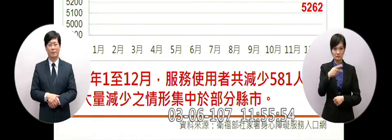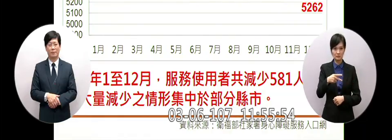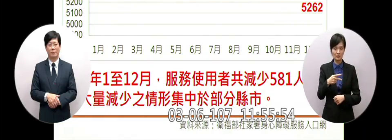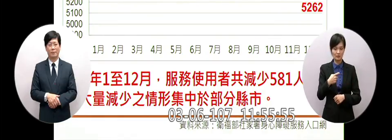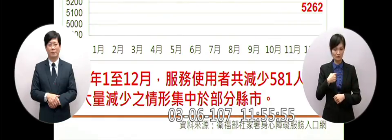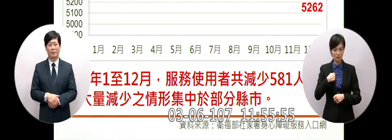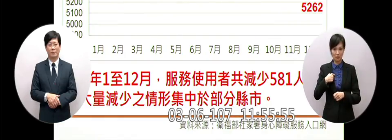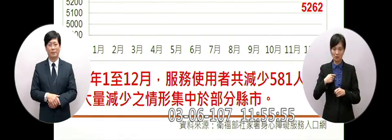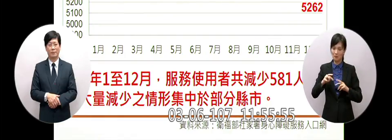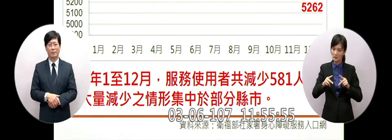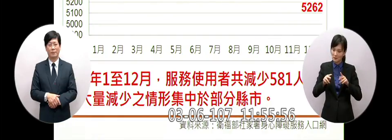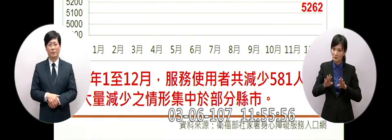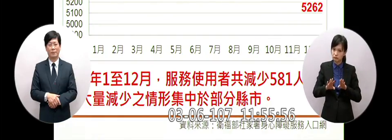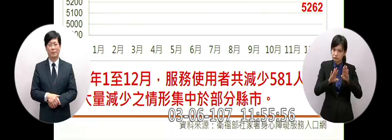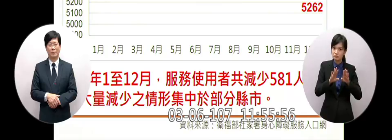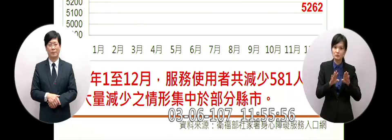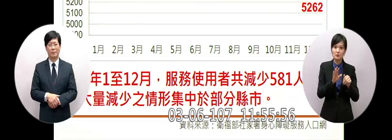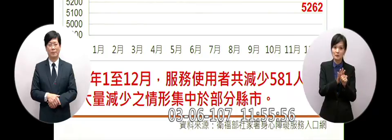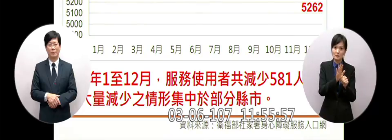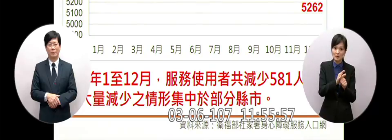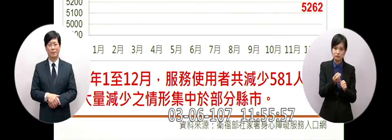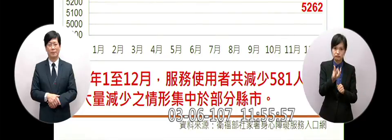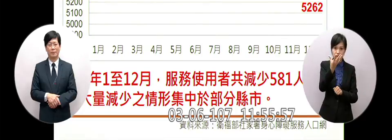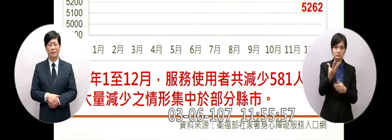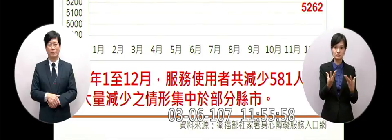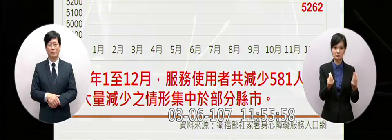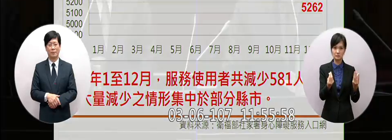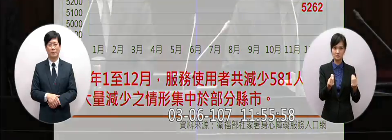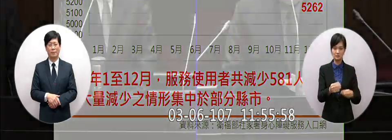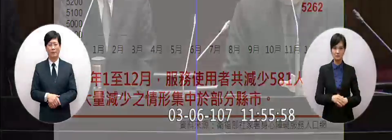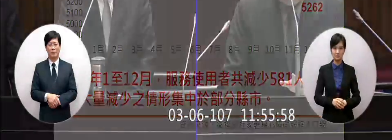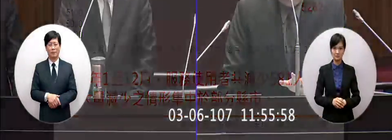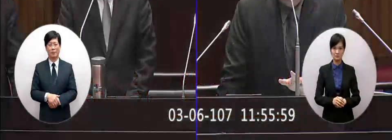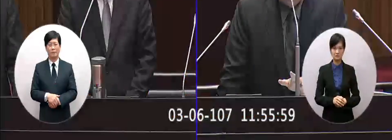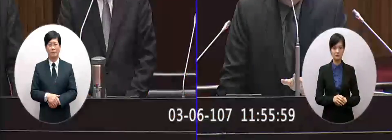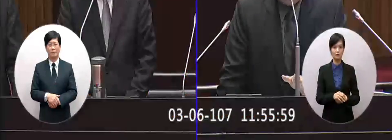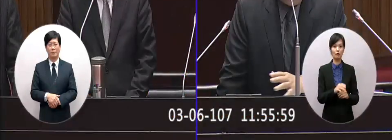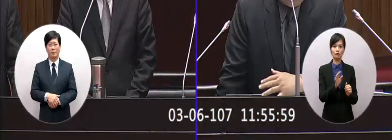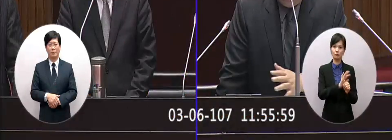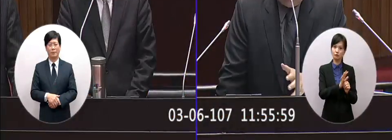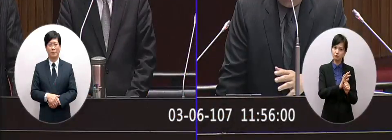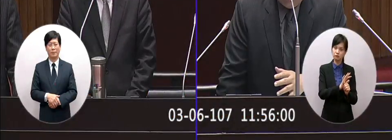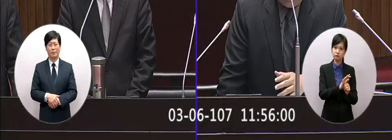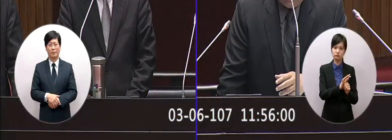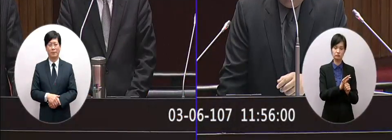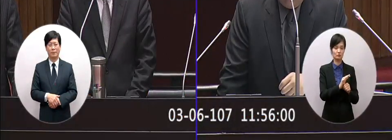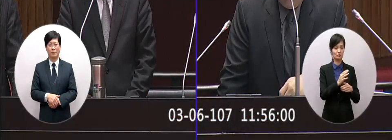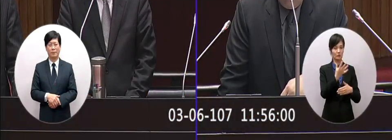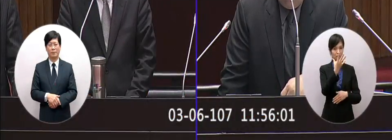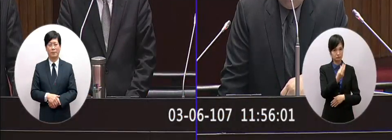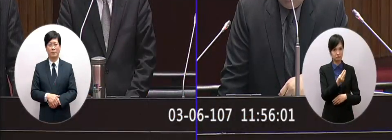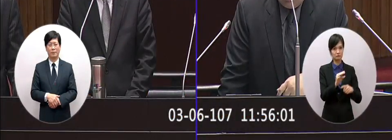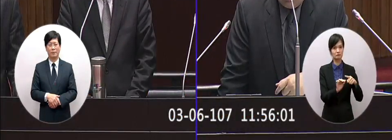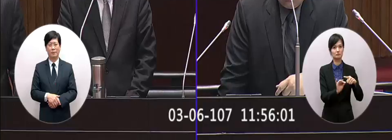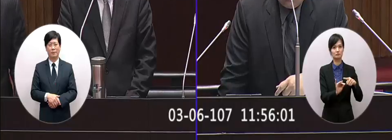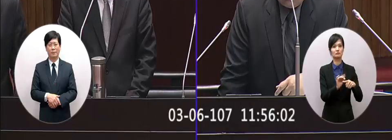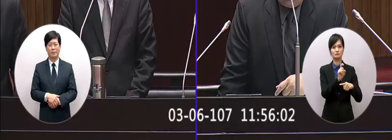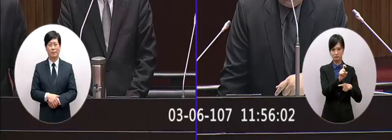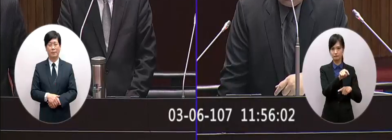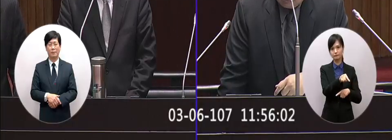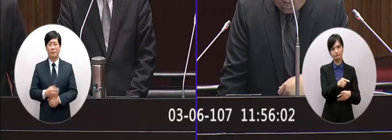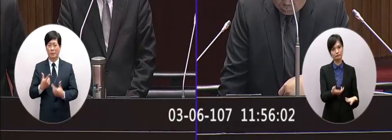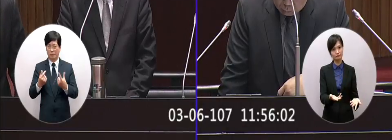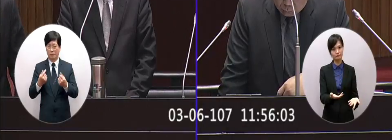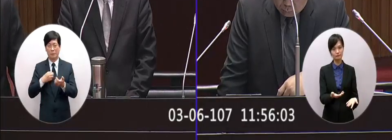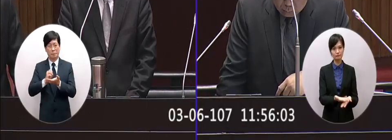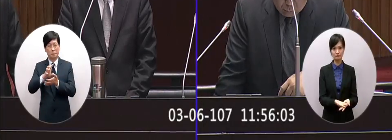少，所以实际的就是说结果，我们在服务的这个部分的话，事实上是减少一成的。 也跟